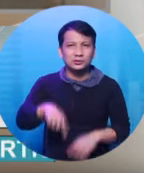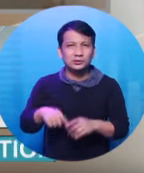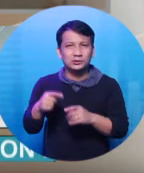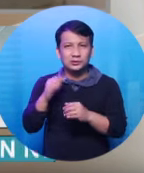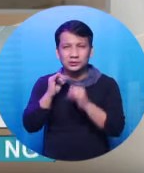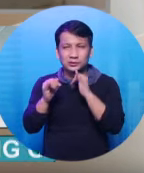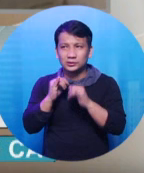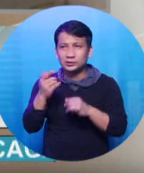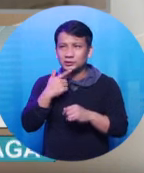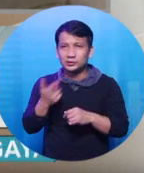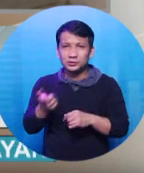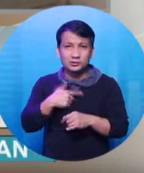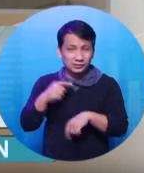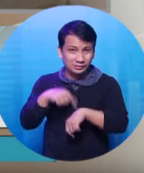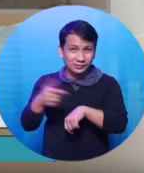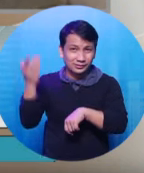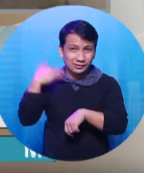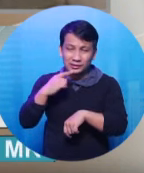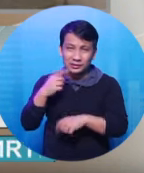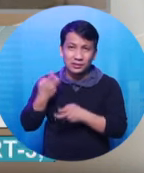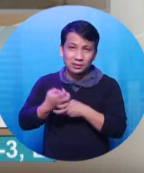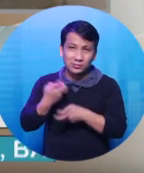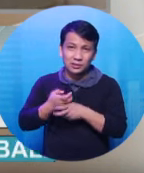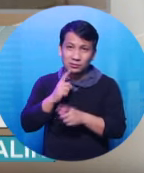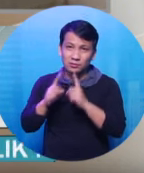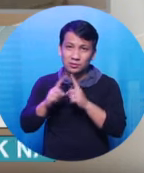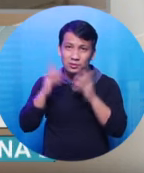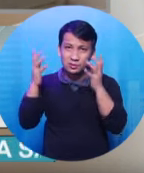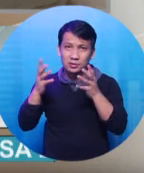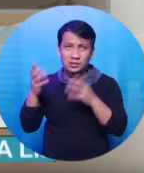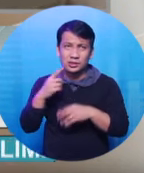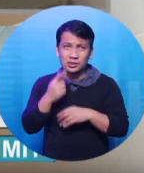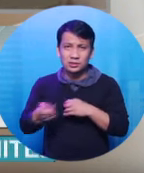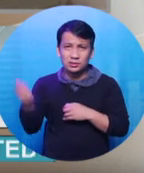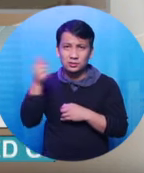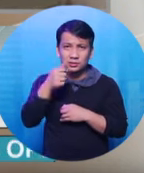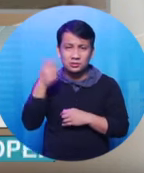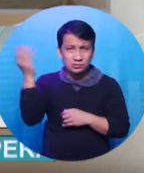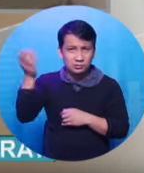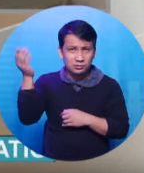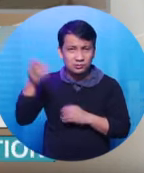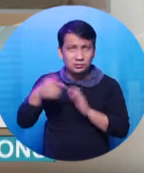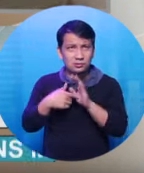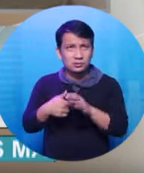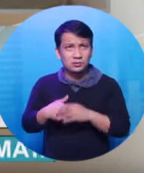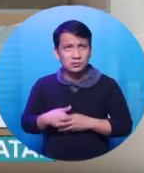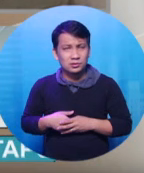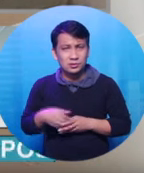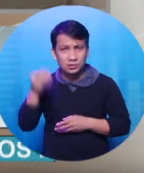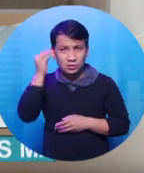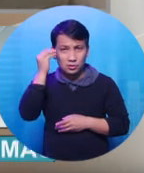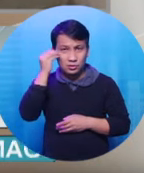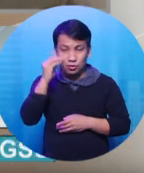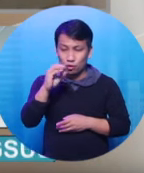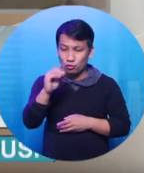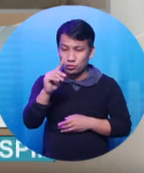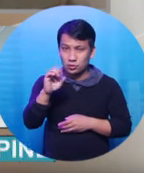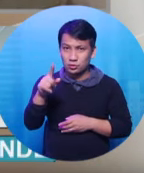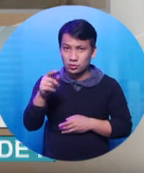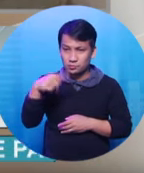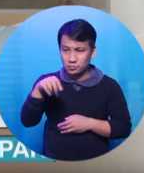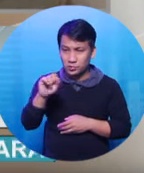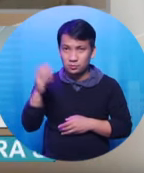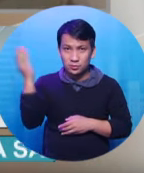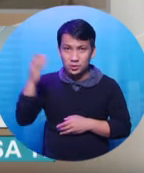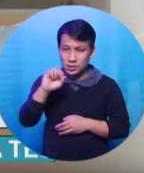na maayos that time. Okay, sandali po. Tawagin yung PNP spokesperson, Odette. Kung hindi yung PNP spokesperson, tawagin